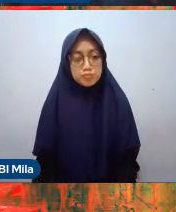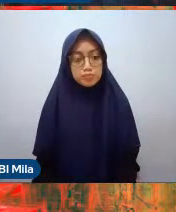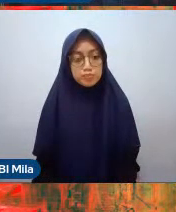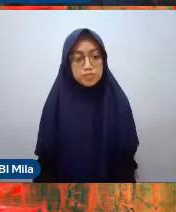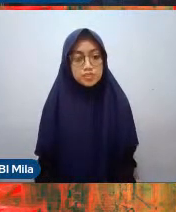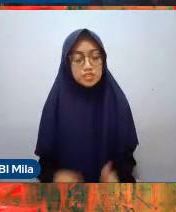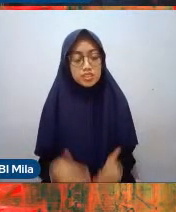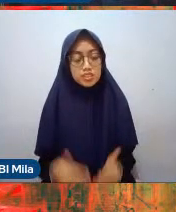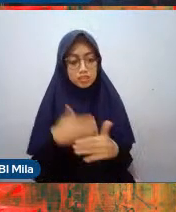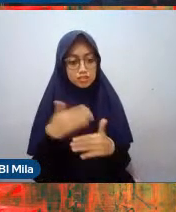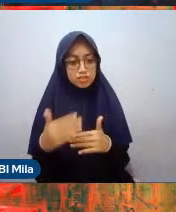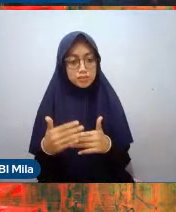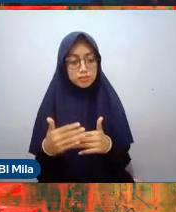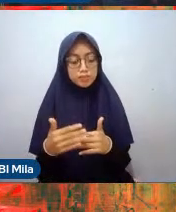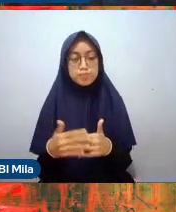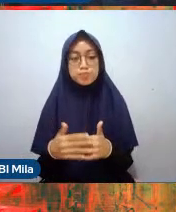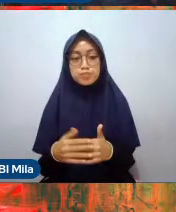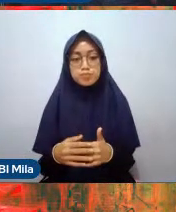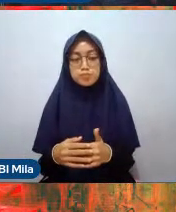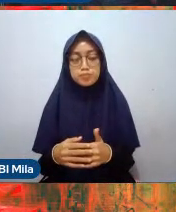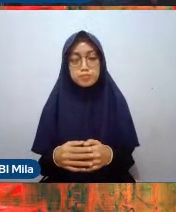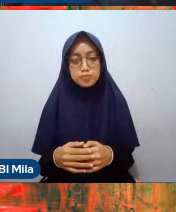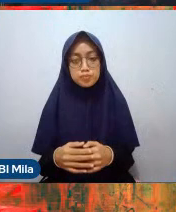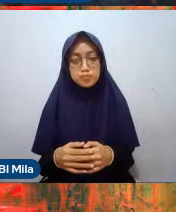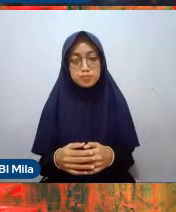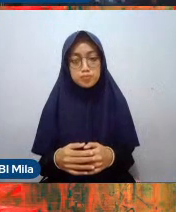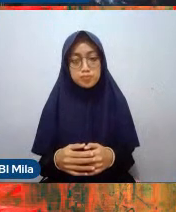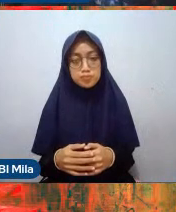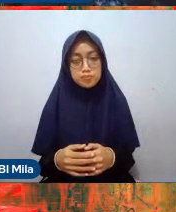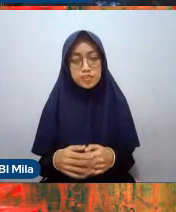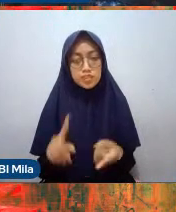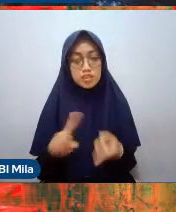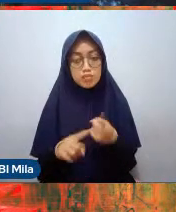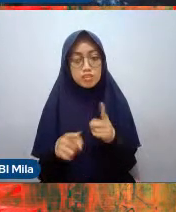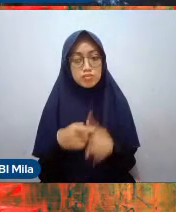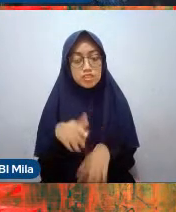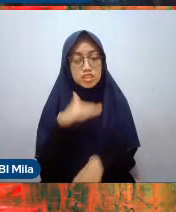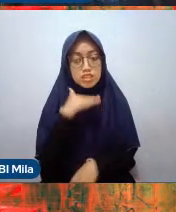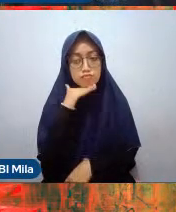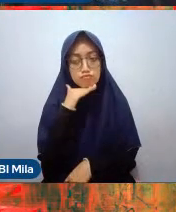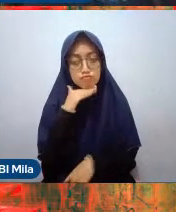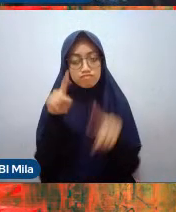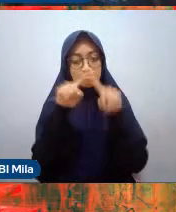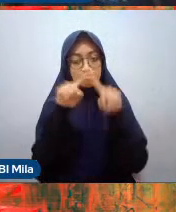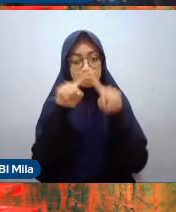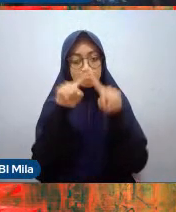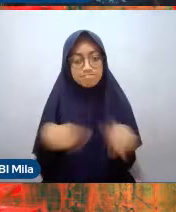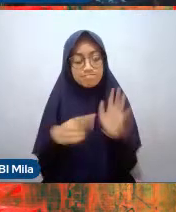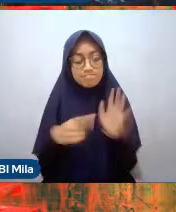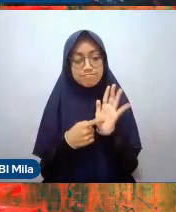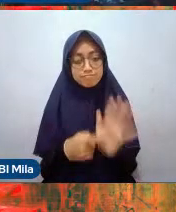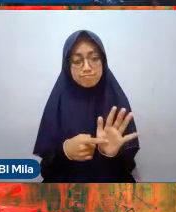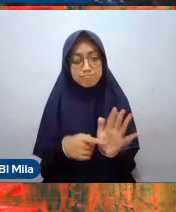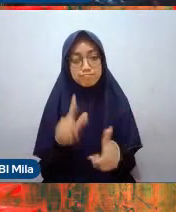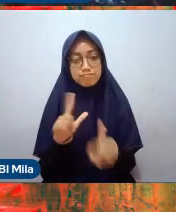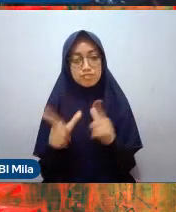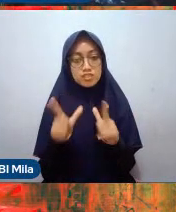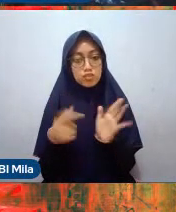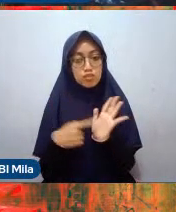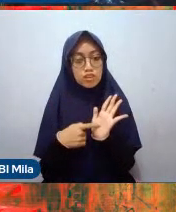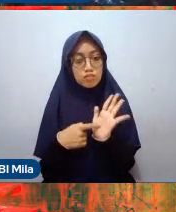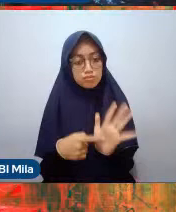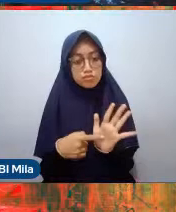lalu tinggal sahabat menunggu sertifikat terbit. Jika sudah terbit sertifikatnya,